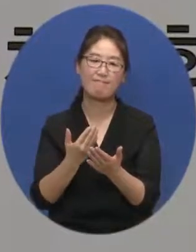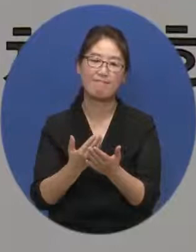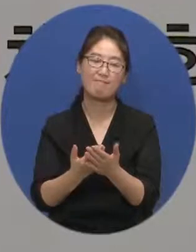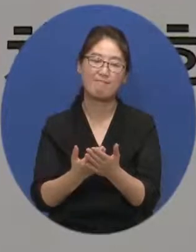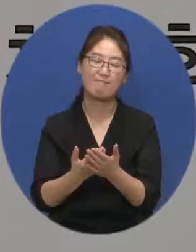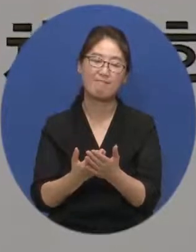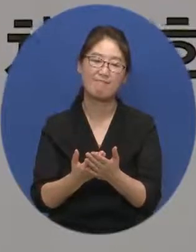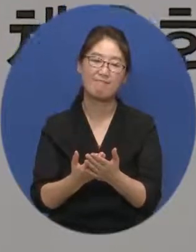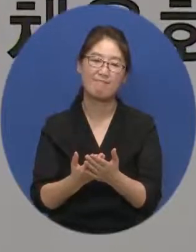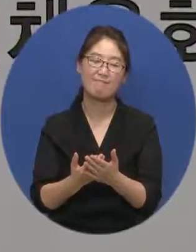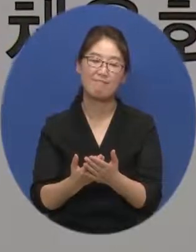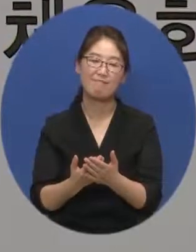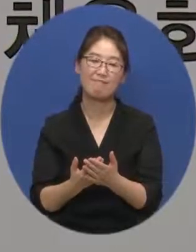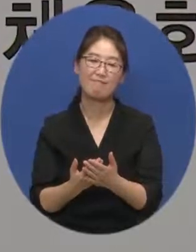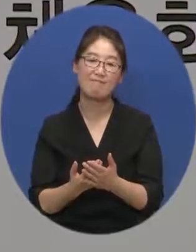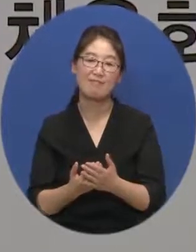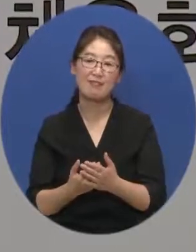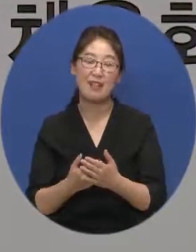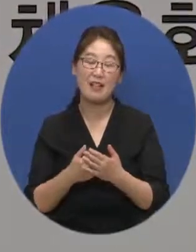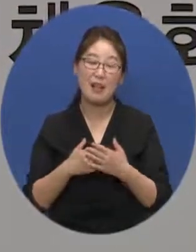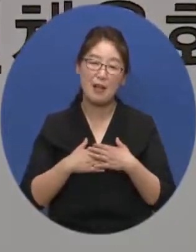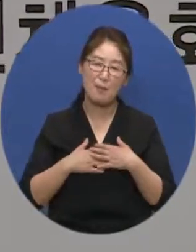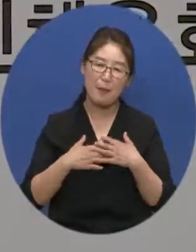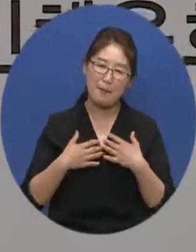지쳐있는 나를 부탁해.